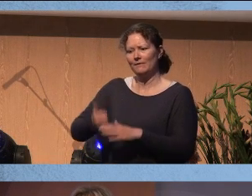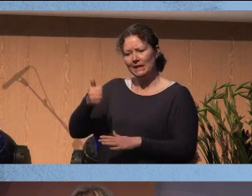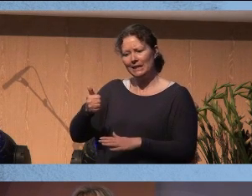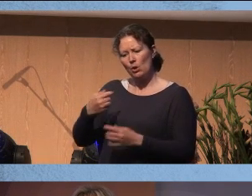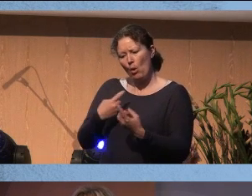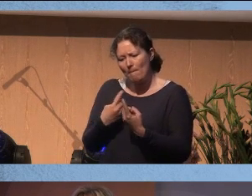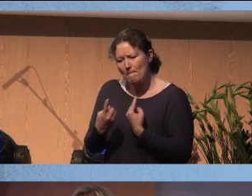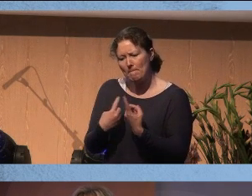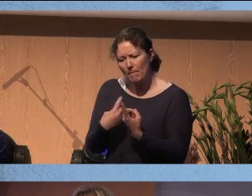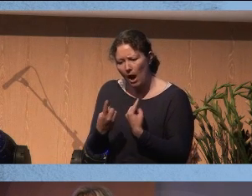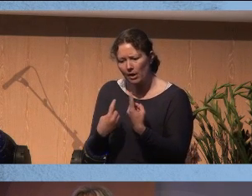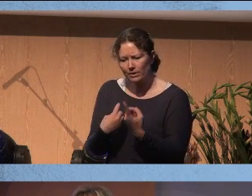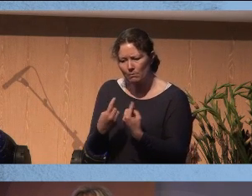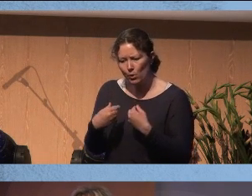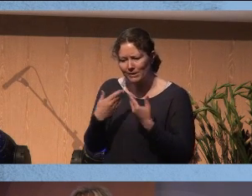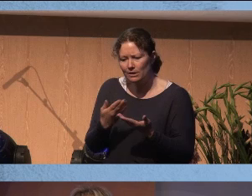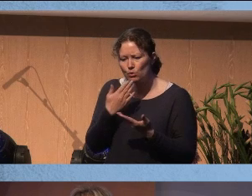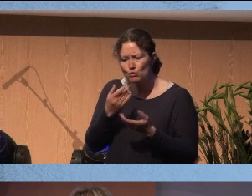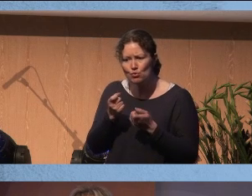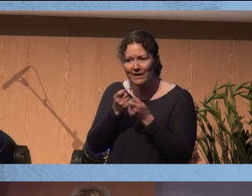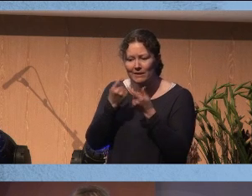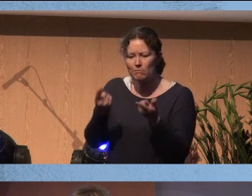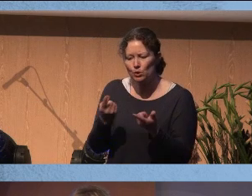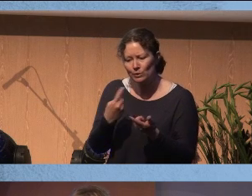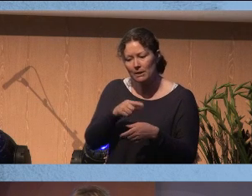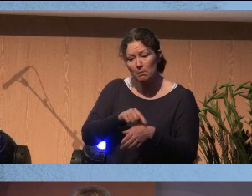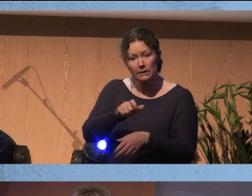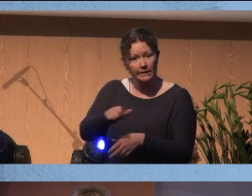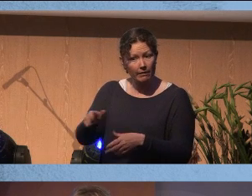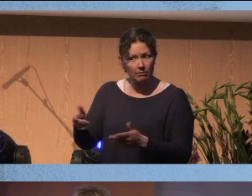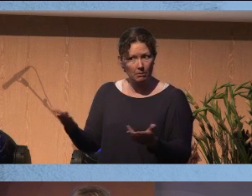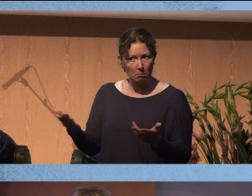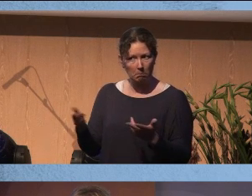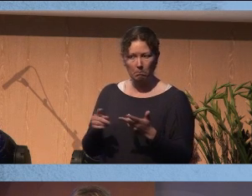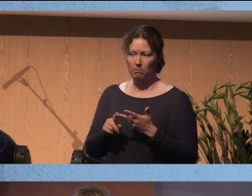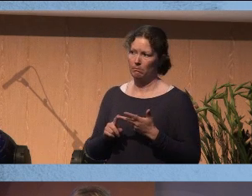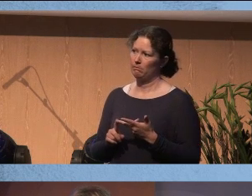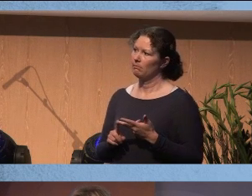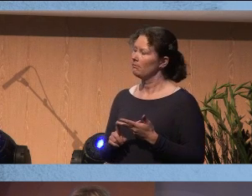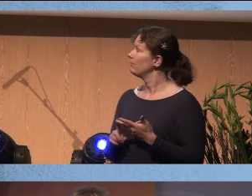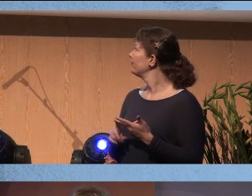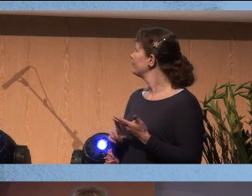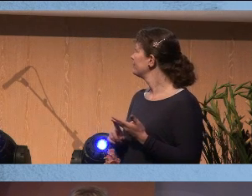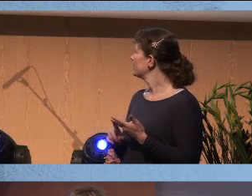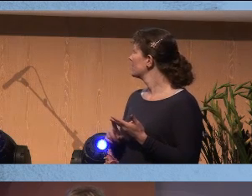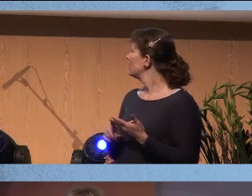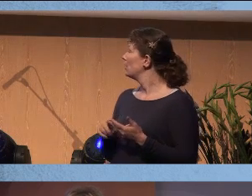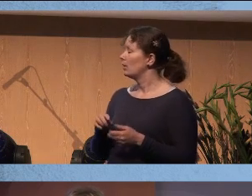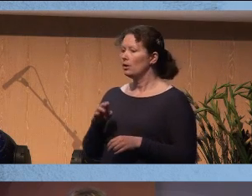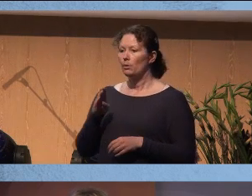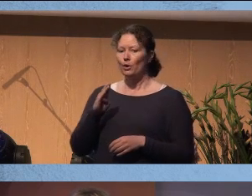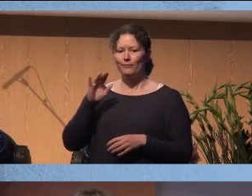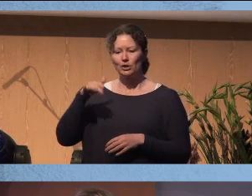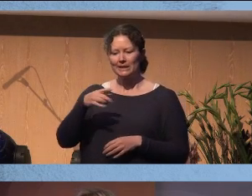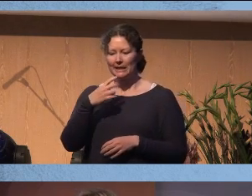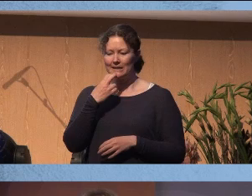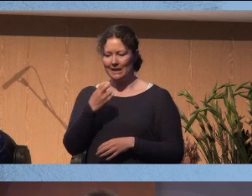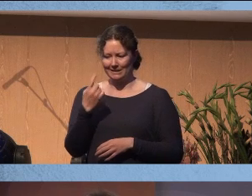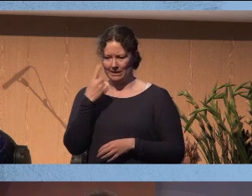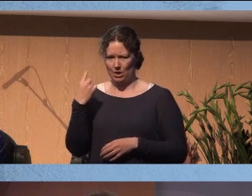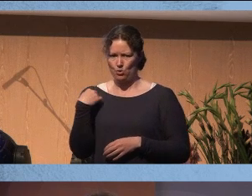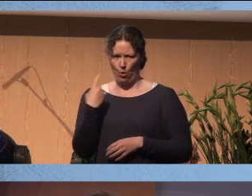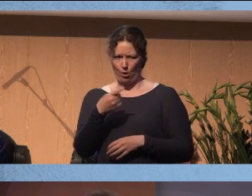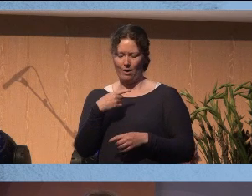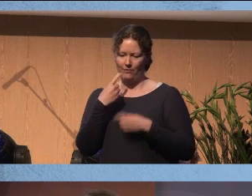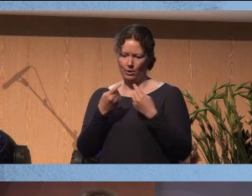å snakke med og gi god informasjon til pasientene? Bård Fossli Jensen understreket I går viktigheten av å